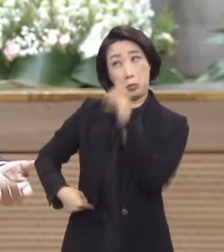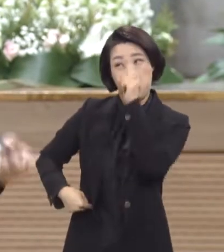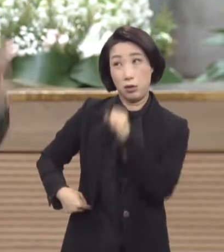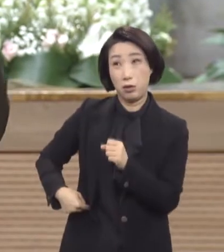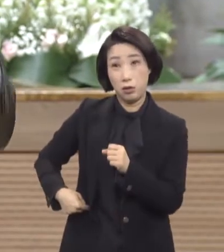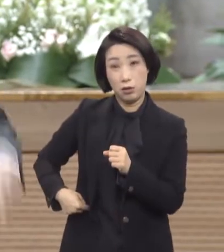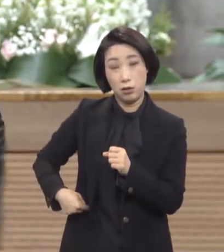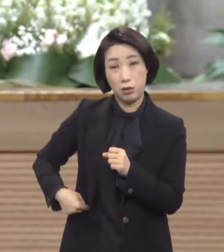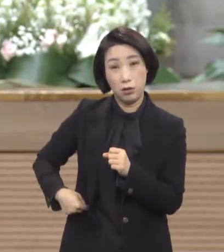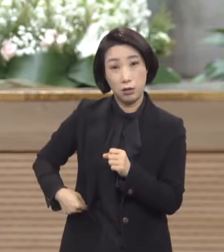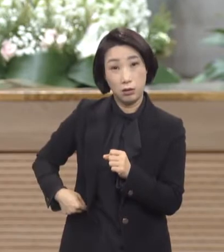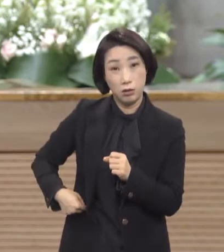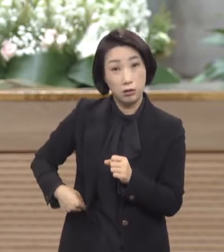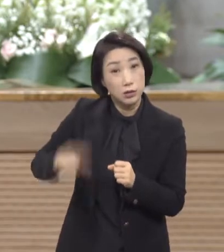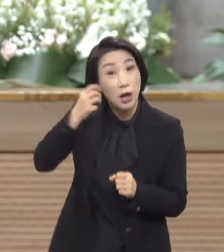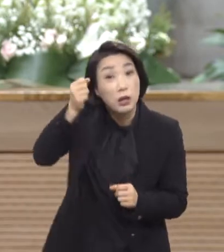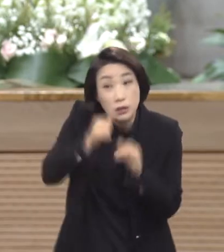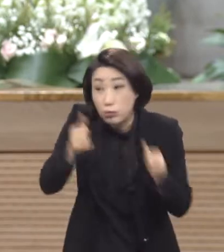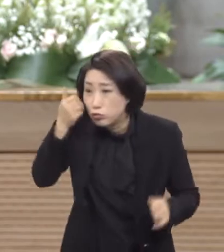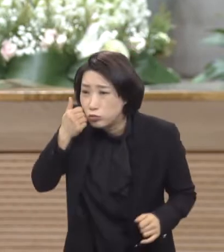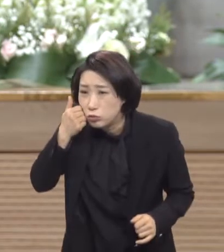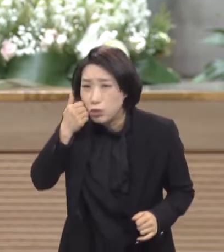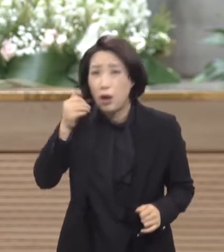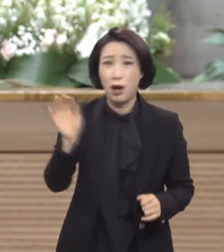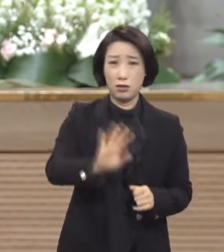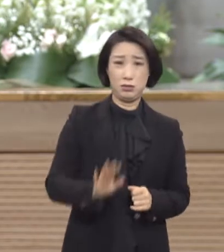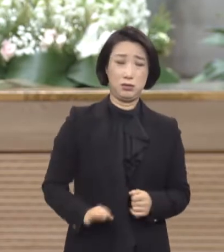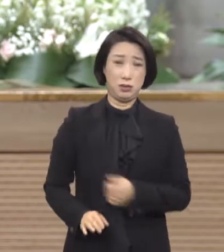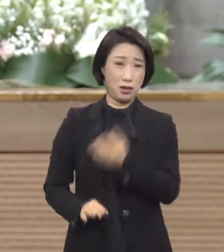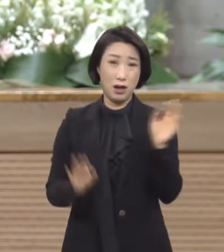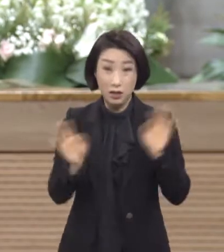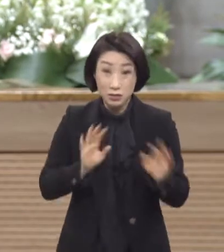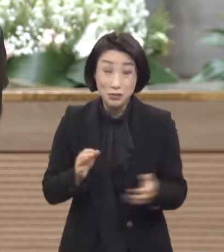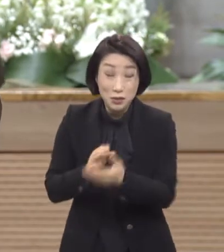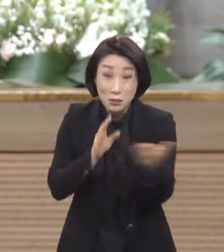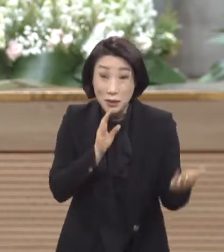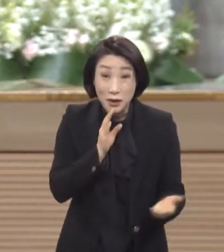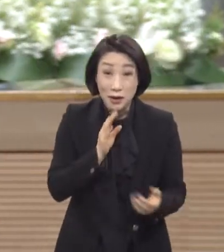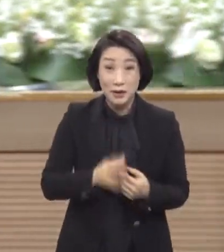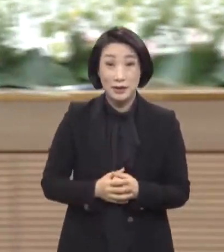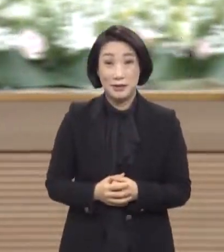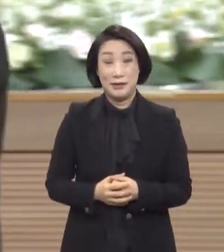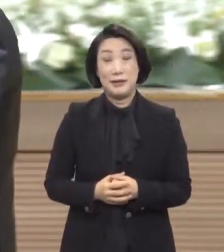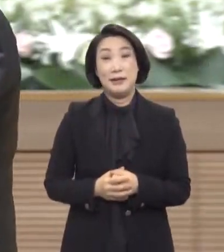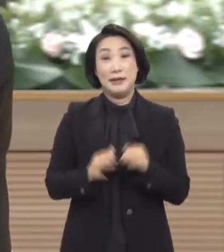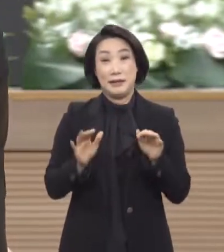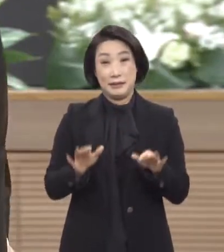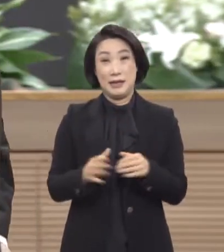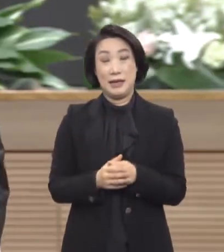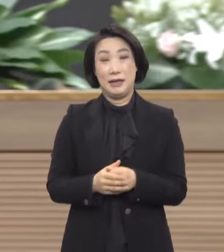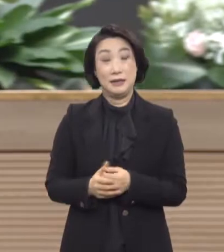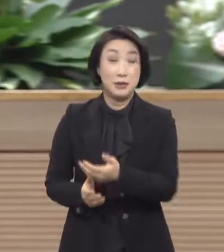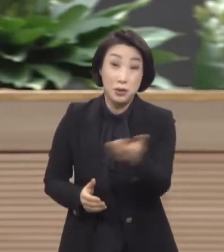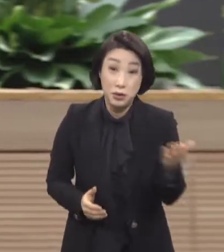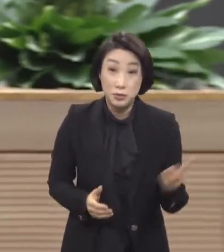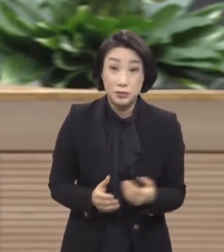좋으시다 이럴 사람이 있느냐 그 말이요. 이럴 사람이 있느냐. 응?